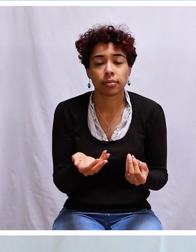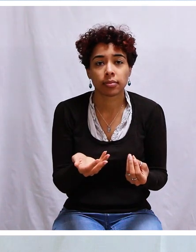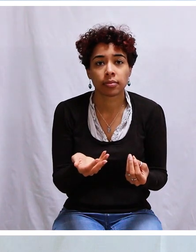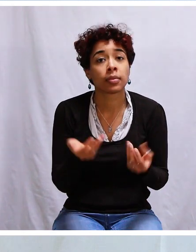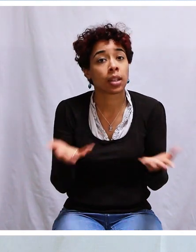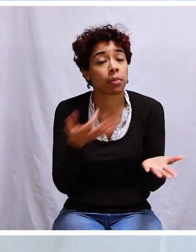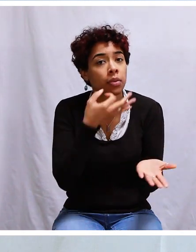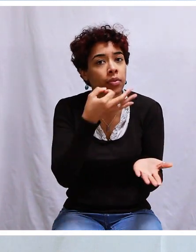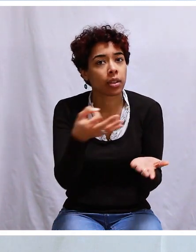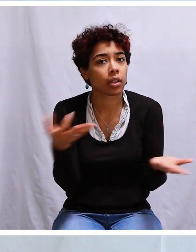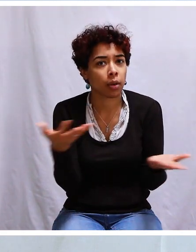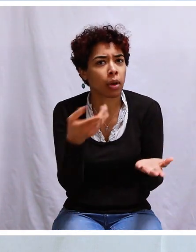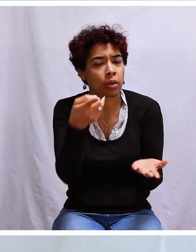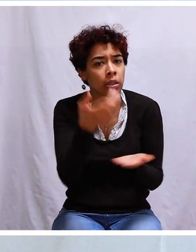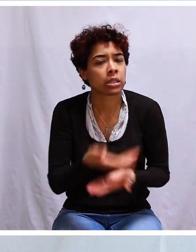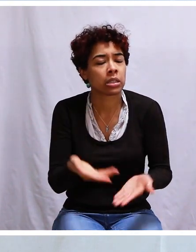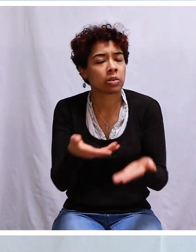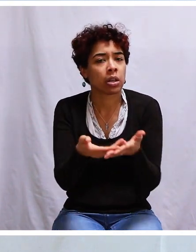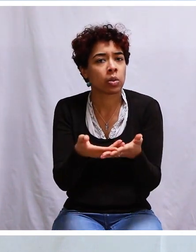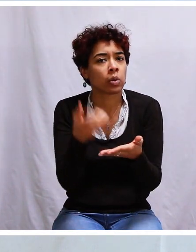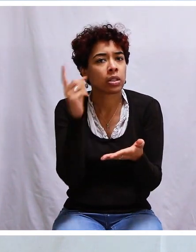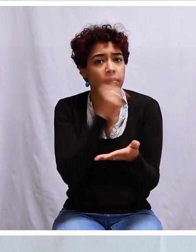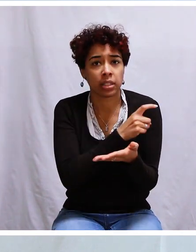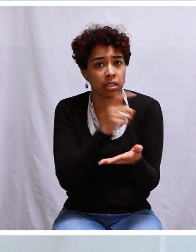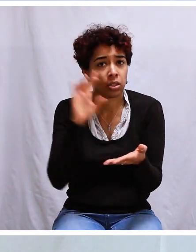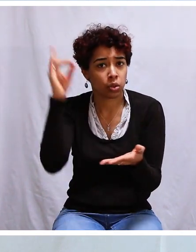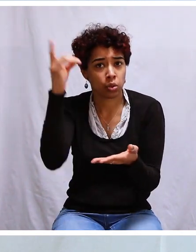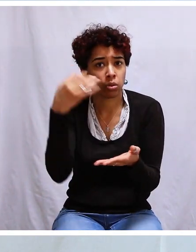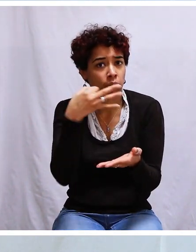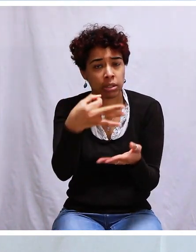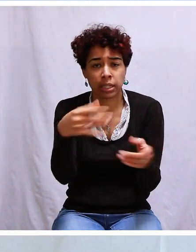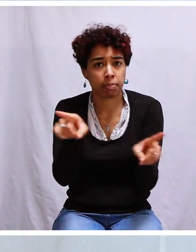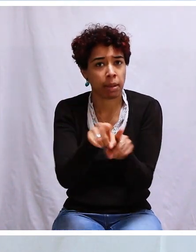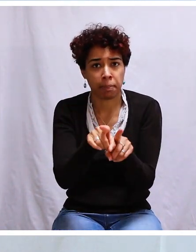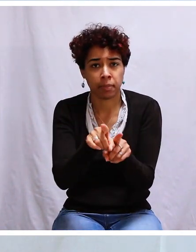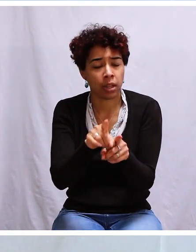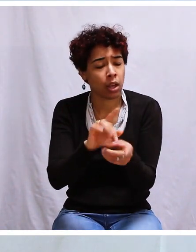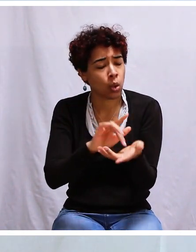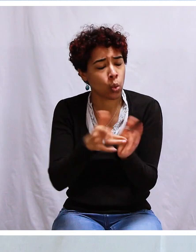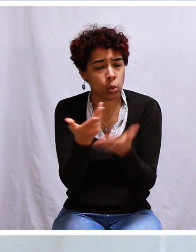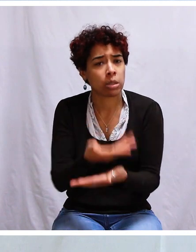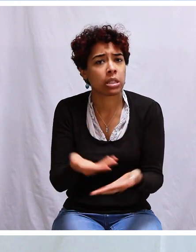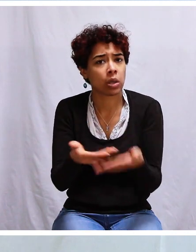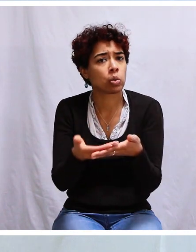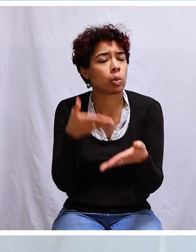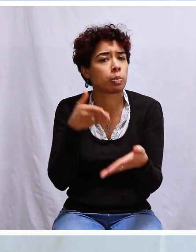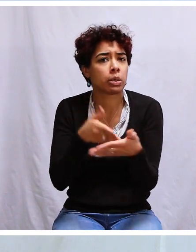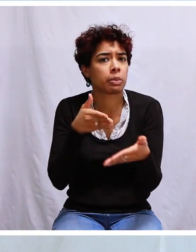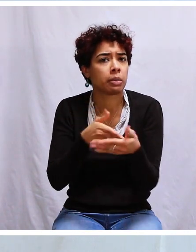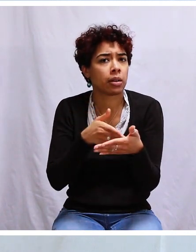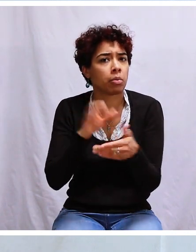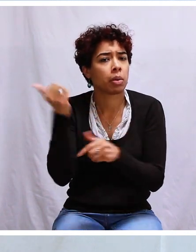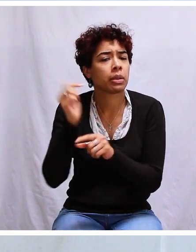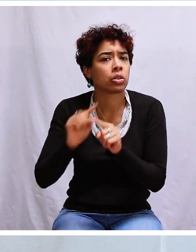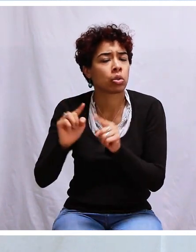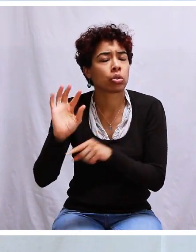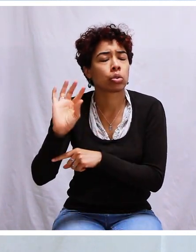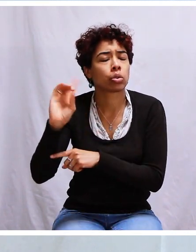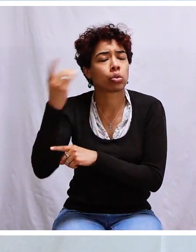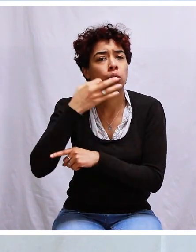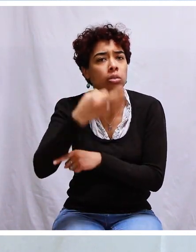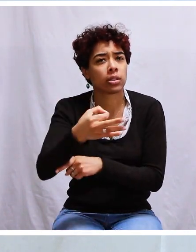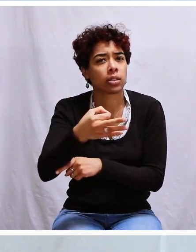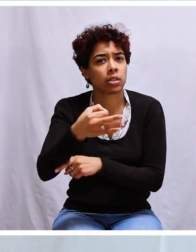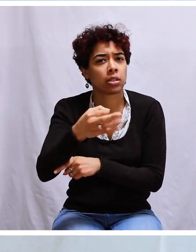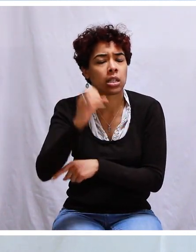J'aimerais te dire que dans tes temps d'épreuve, Dieu veut te dire exactement la même chose. Dans toutes nos épreuves qu'on traverse, la première chose que Dieu veut nous rappeler, ma